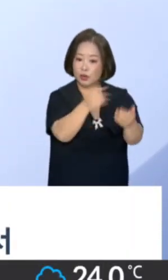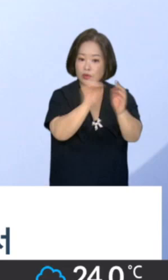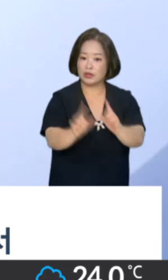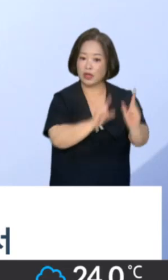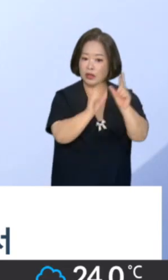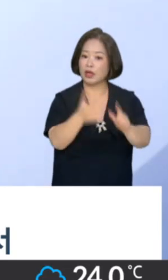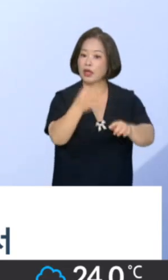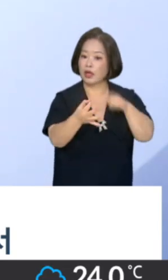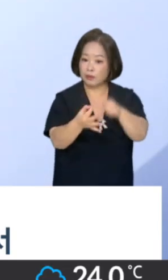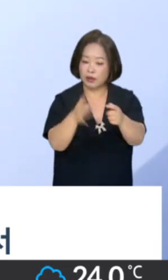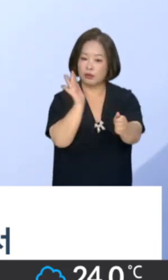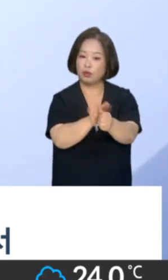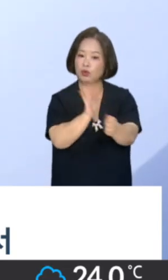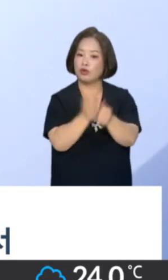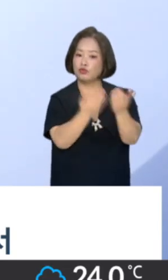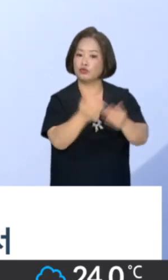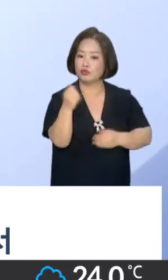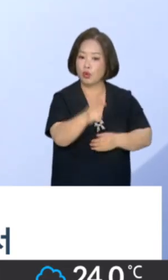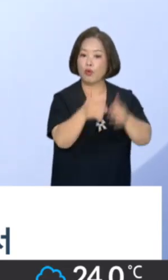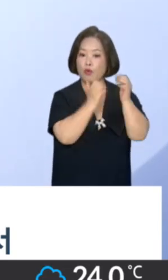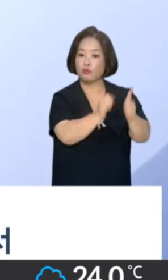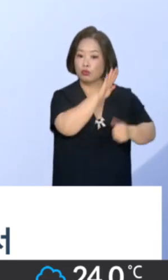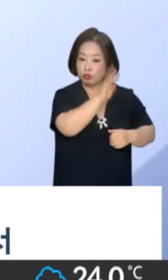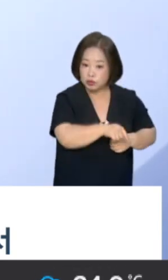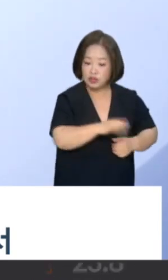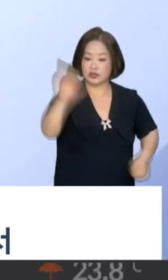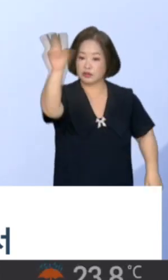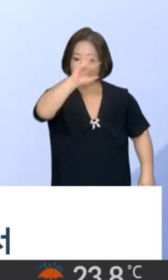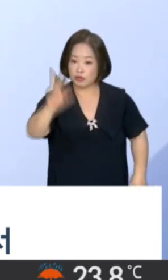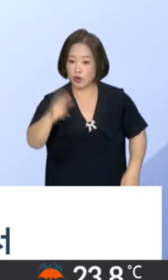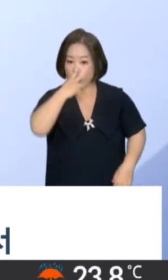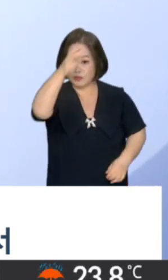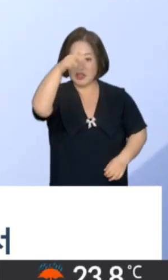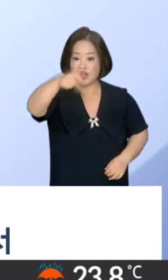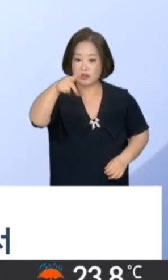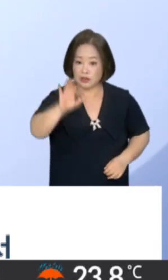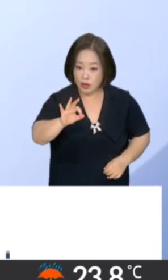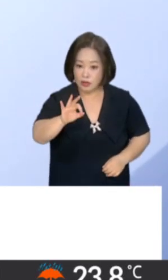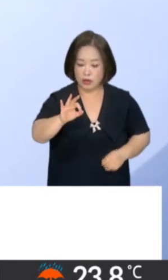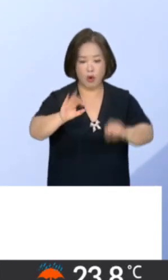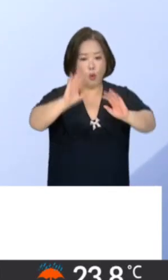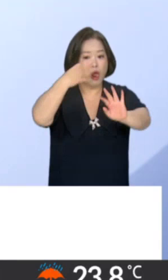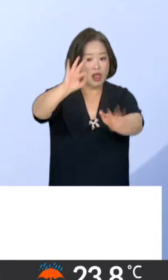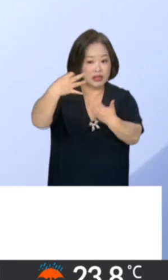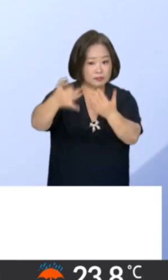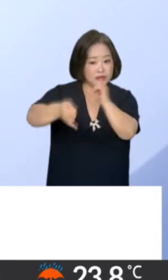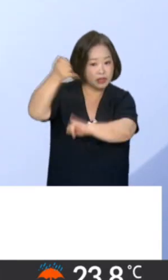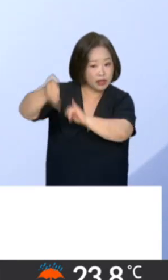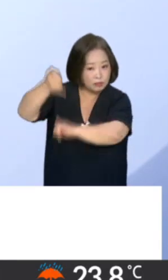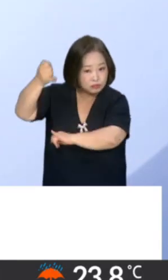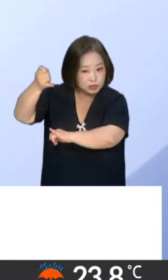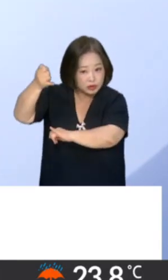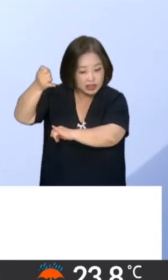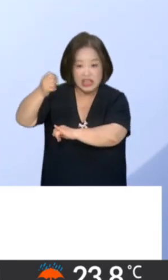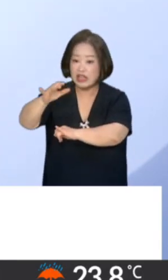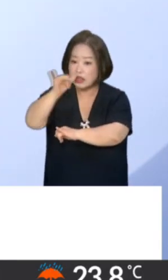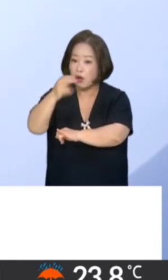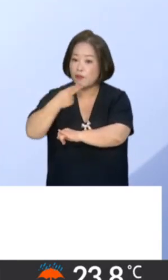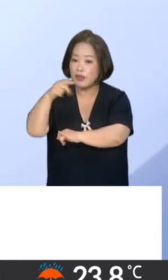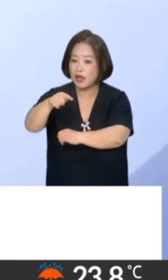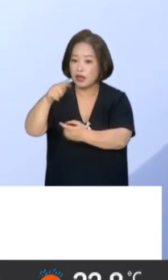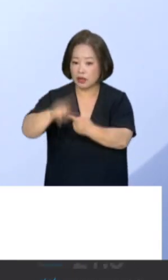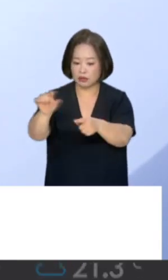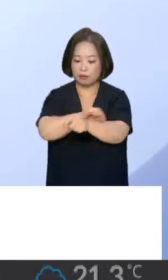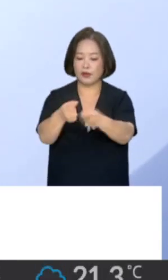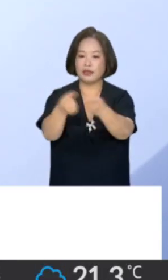생활 안정을 지원하고 법무부는 전국 검찰청에서 체불 사건 전문 조정팀을 집중 운영하도록